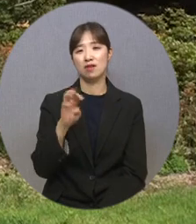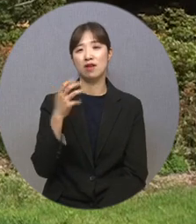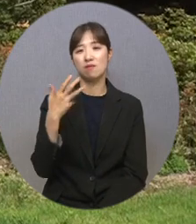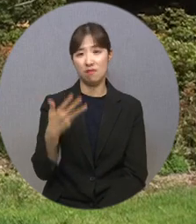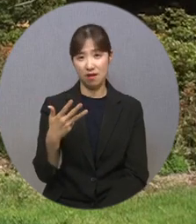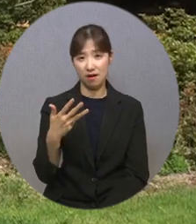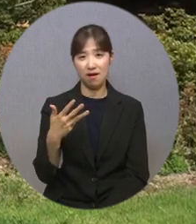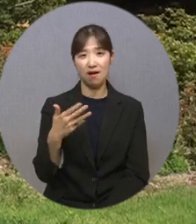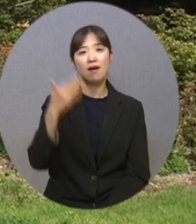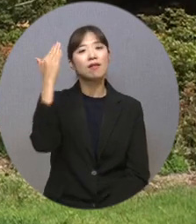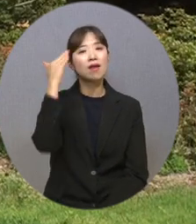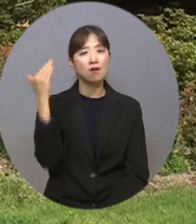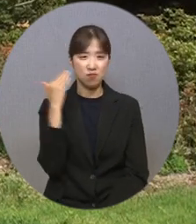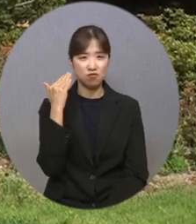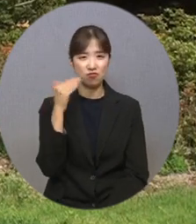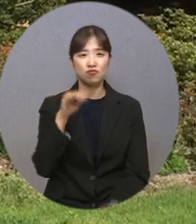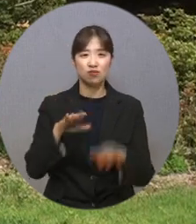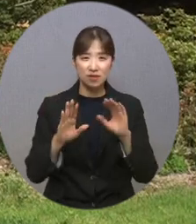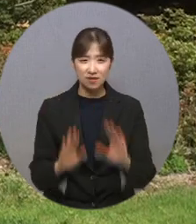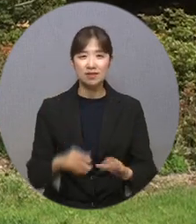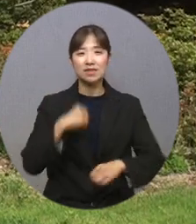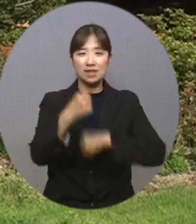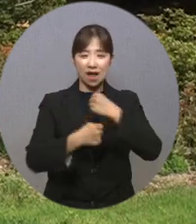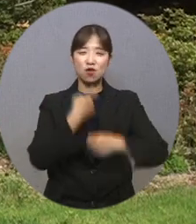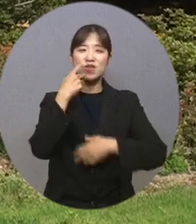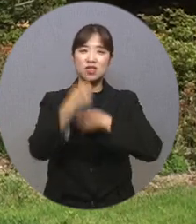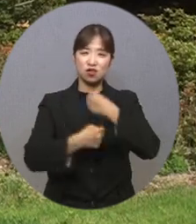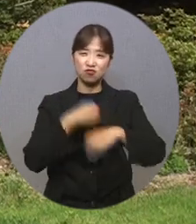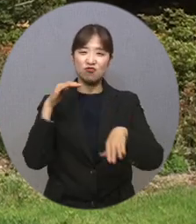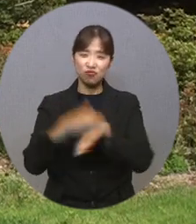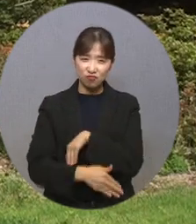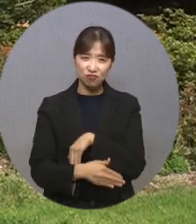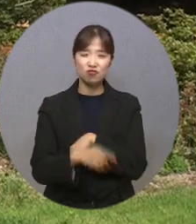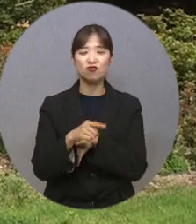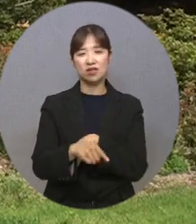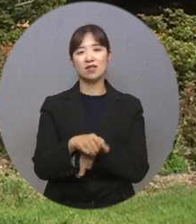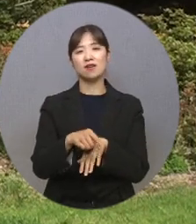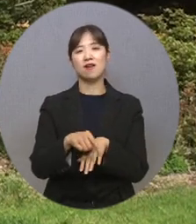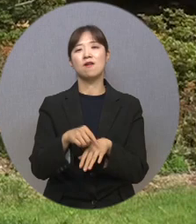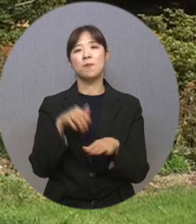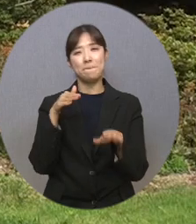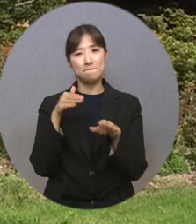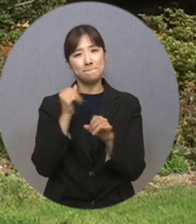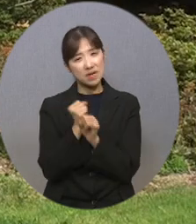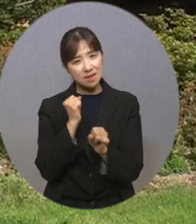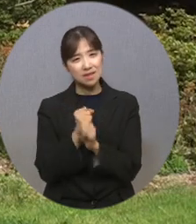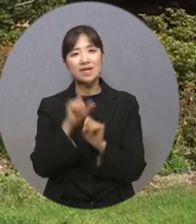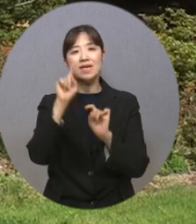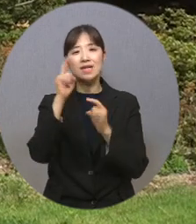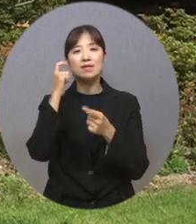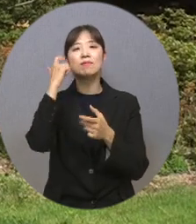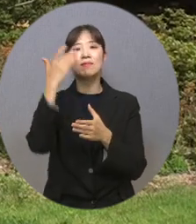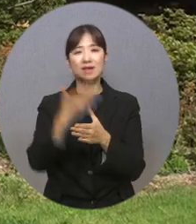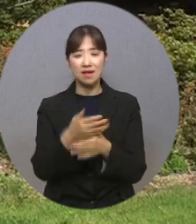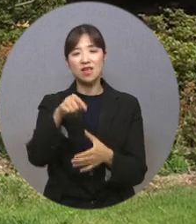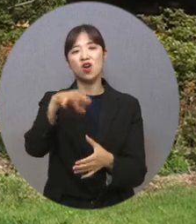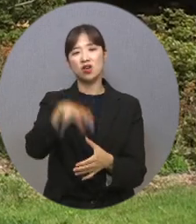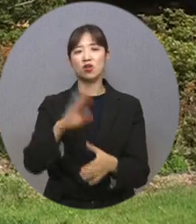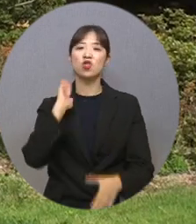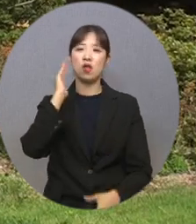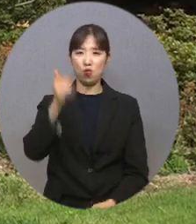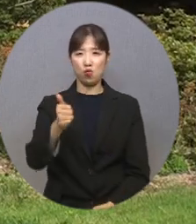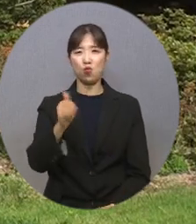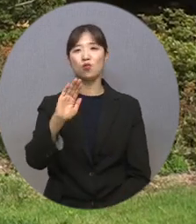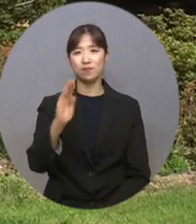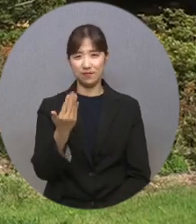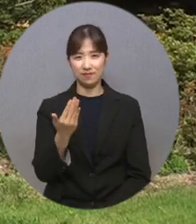1948년에 대한민국, 지금 자유민주주의 체제를 만드신 이승만 박사가 여기서 대통령이